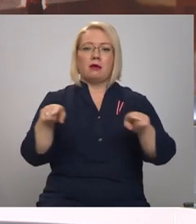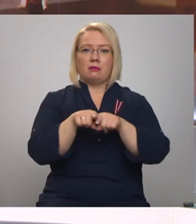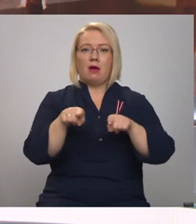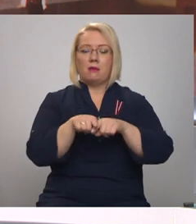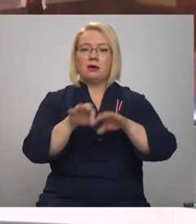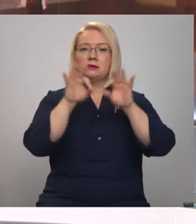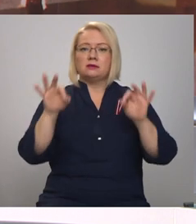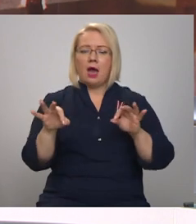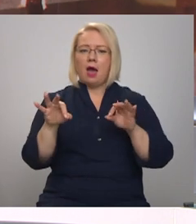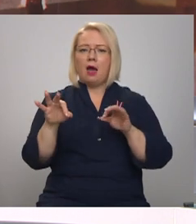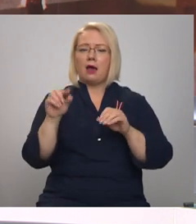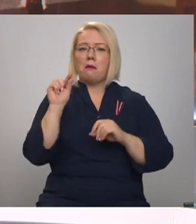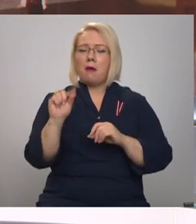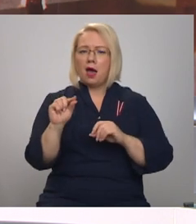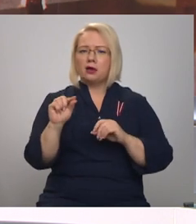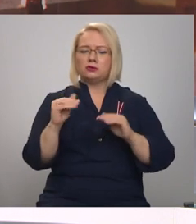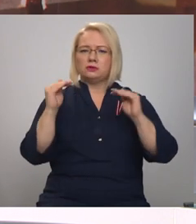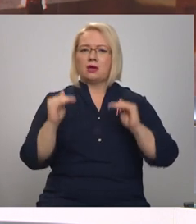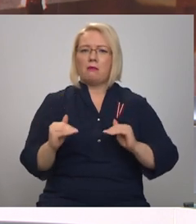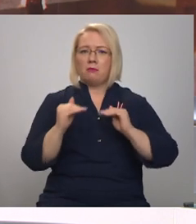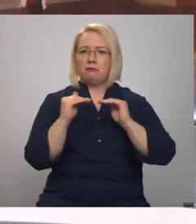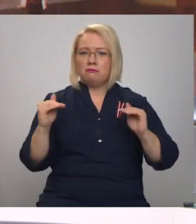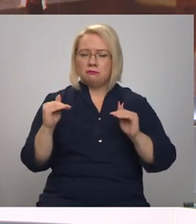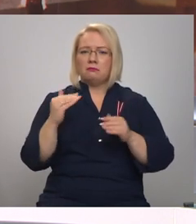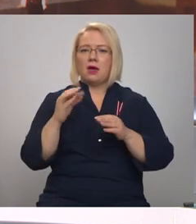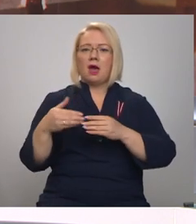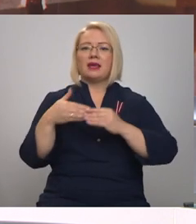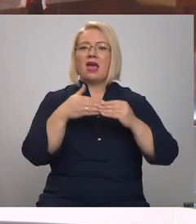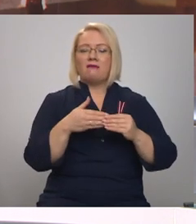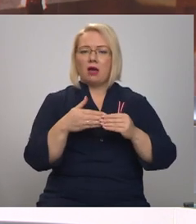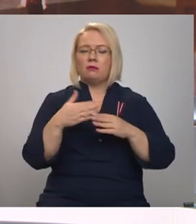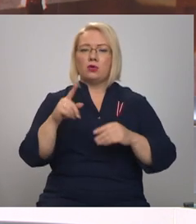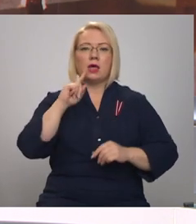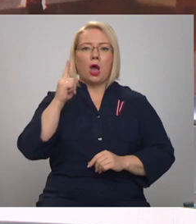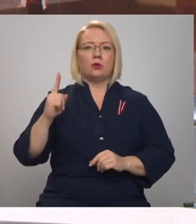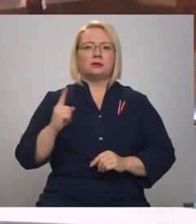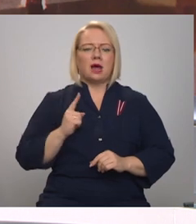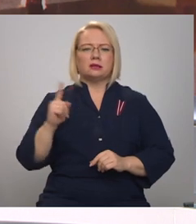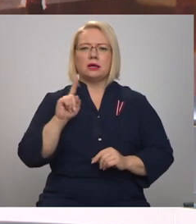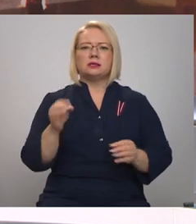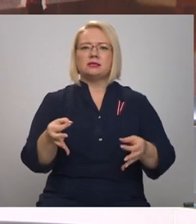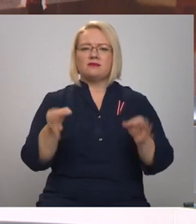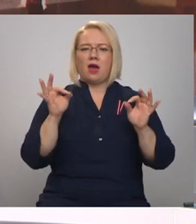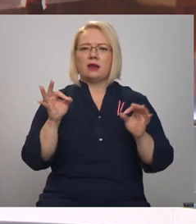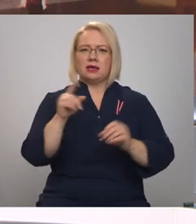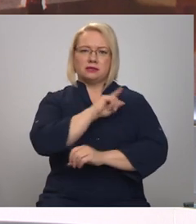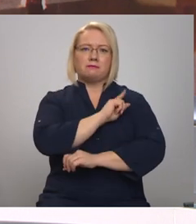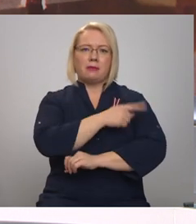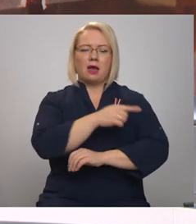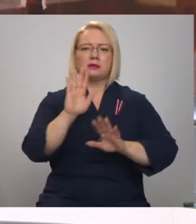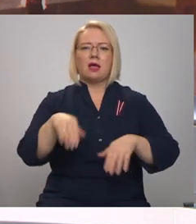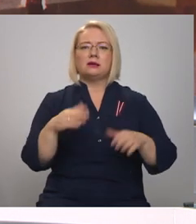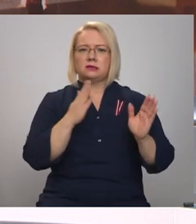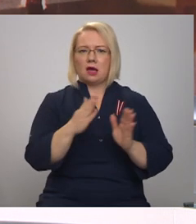ar mazumiņu, sāk ar pamatpakāpēm, sāk ar ievadu. Un jaunsardze ir ārkārtīgi nozīmīgs spēks, teiksim tā, lai